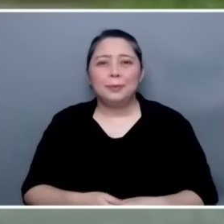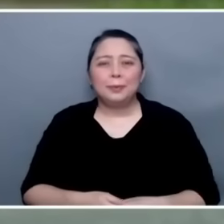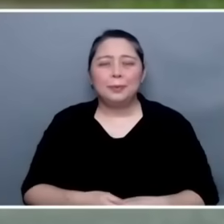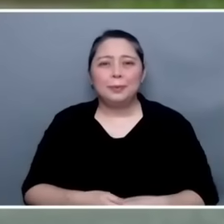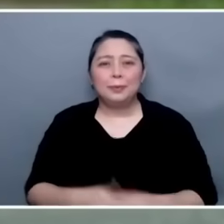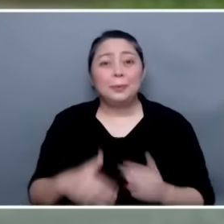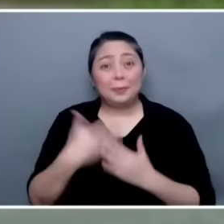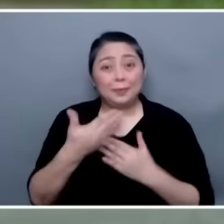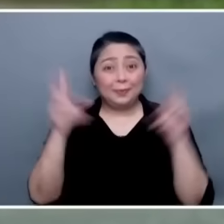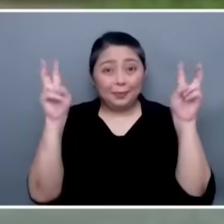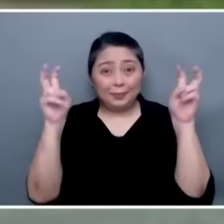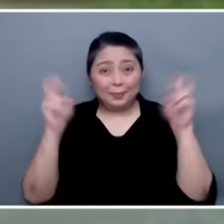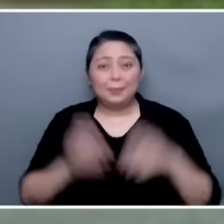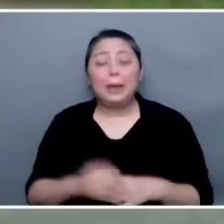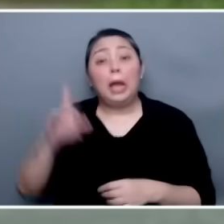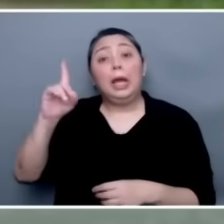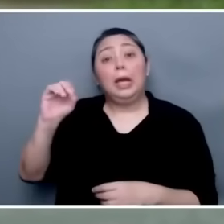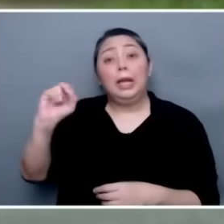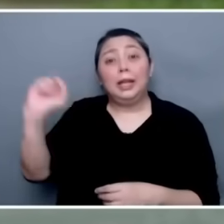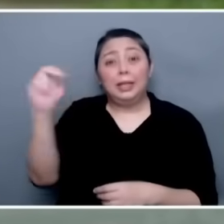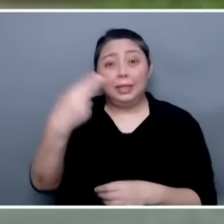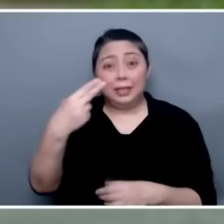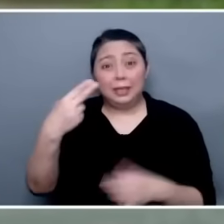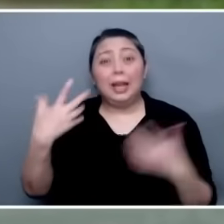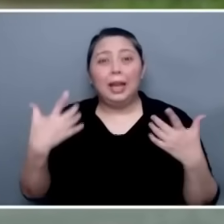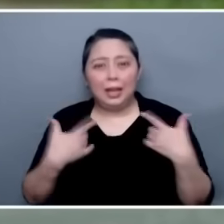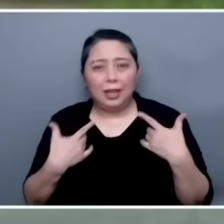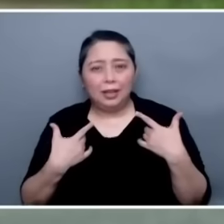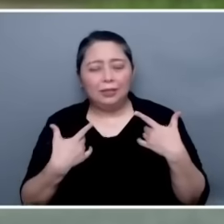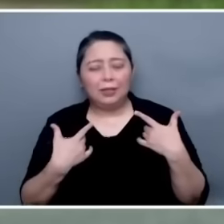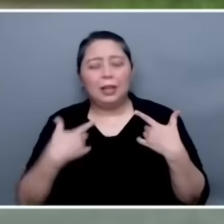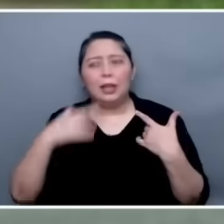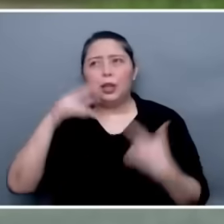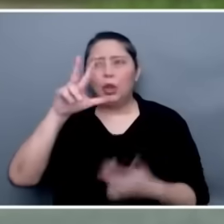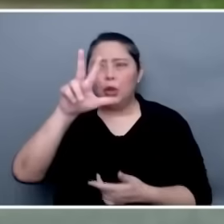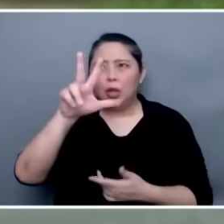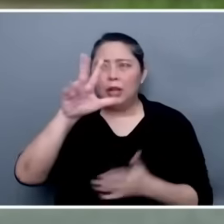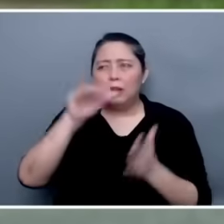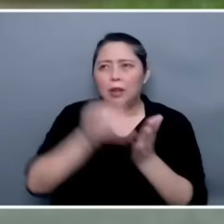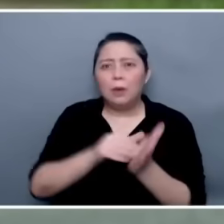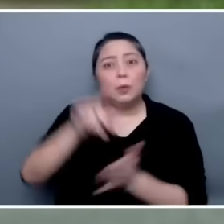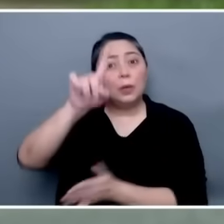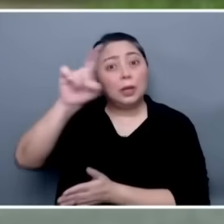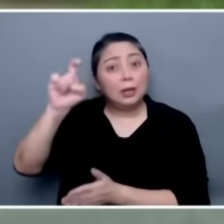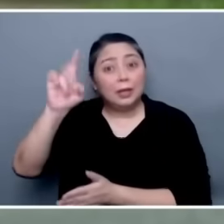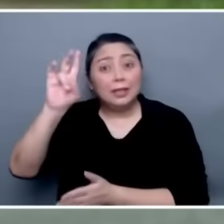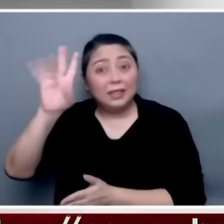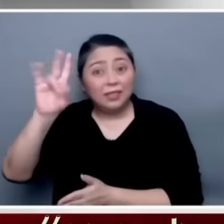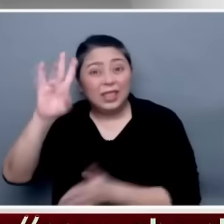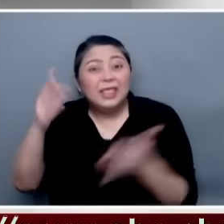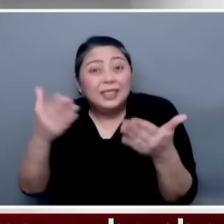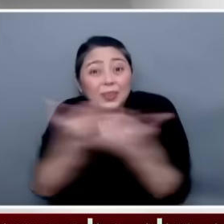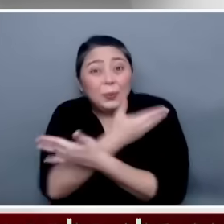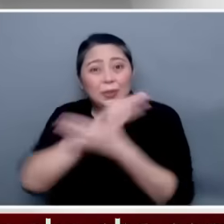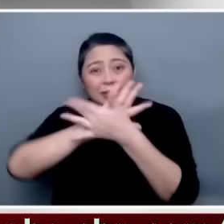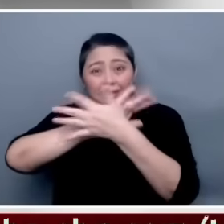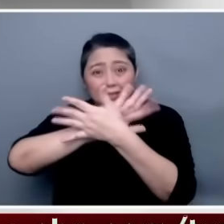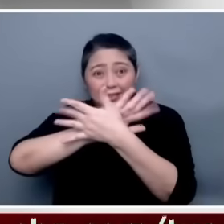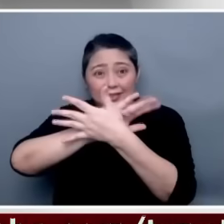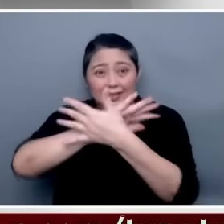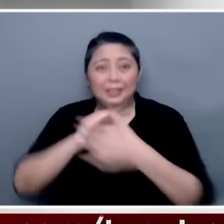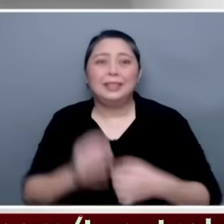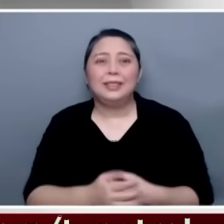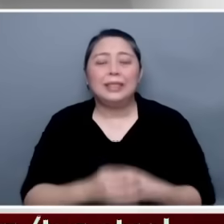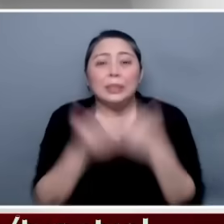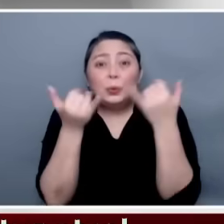Nakapagtala po ang DOH ng 3,170 na bagong kaso ng COVID-19 ngayong araw. Ito na ang pinakamababang bilang